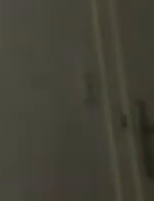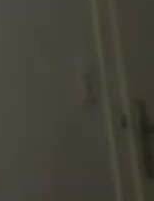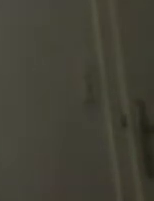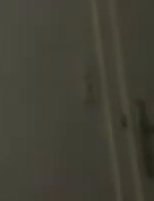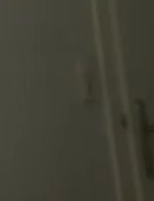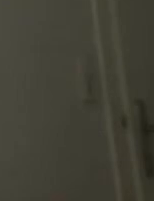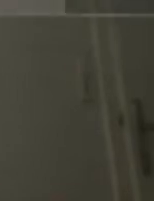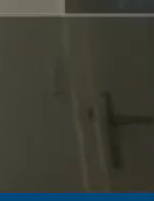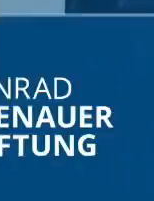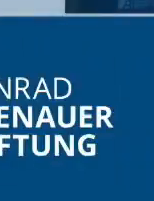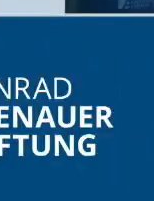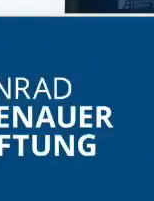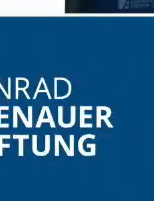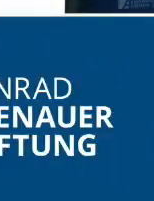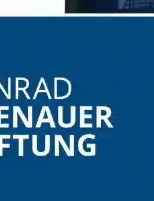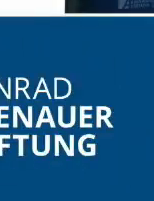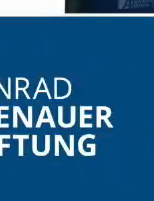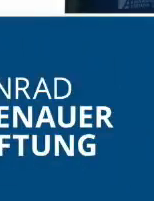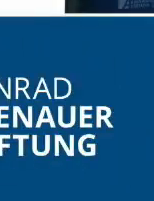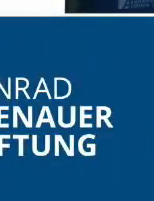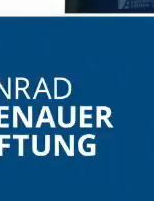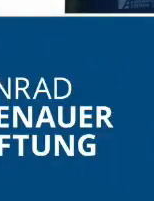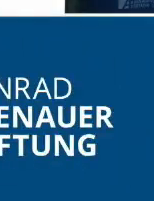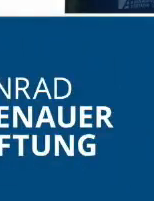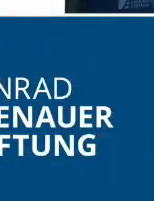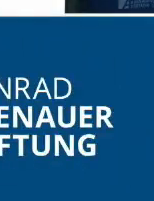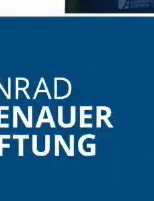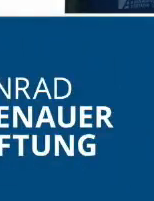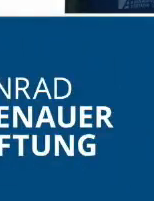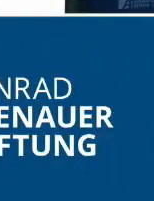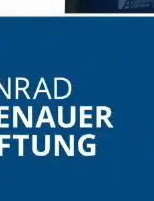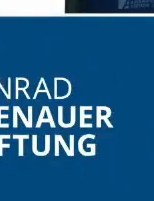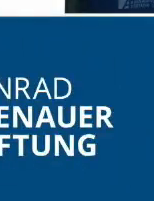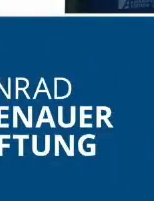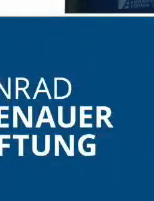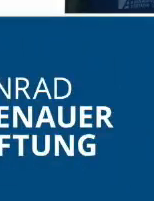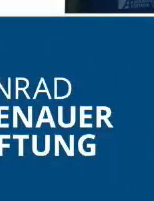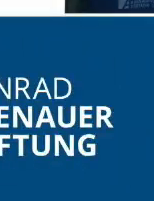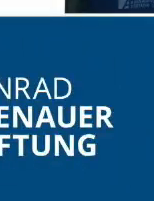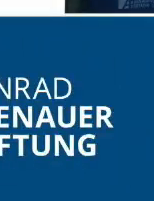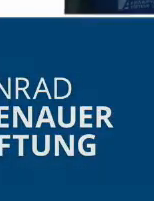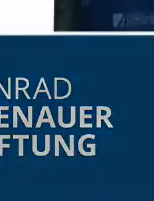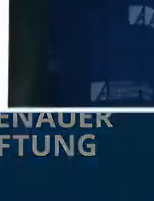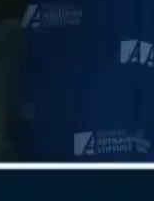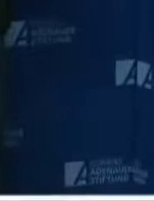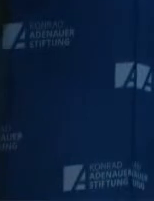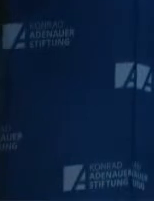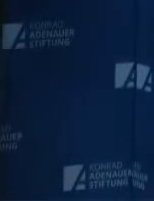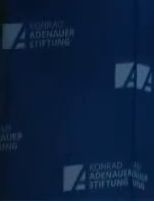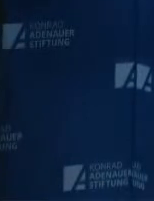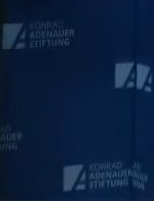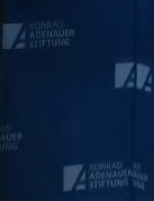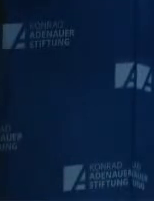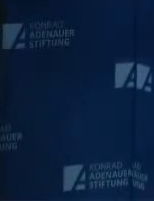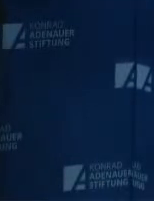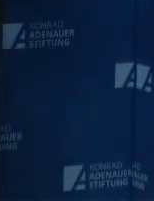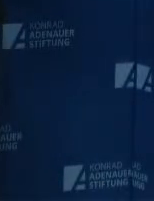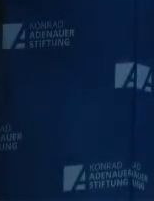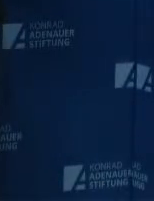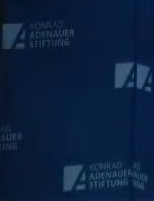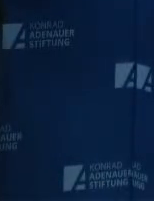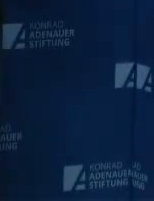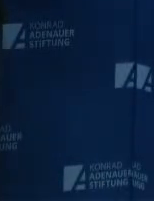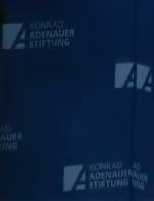treffen. Bei der Nachhaltigkeit ist es ja erstmal so wie bei der Innovation. Das ist ein positiv besetzter Begriff, wobei